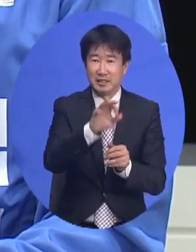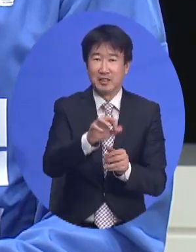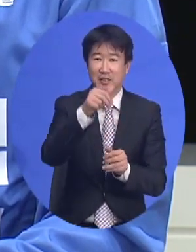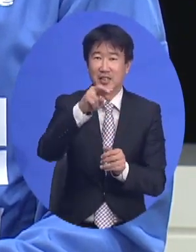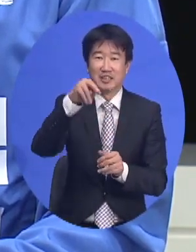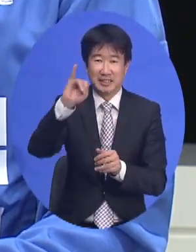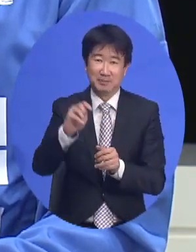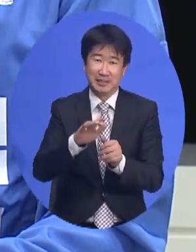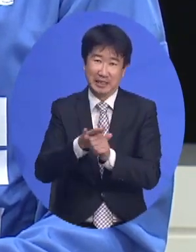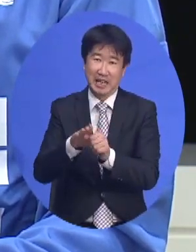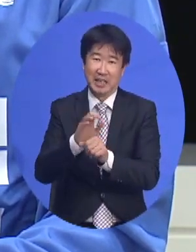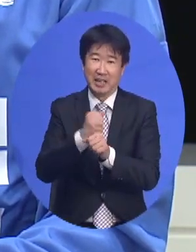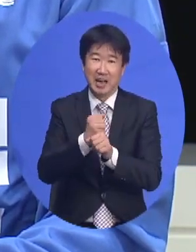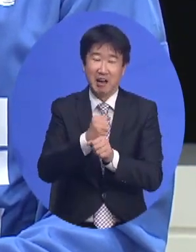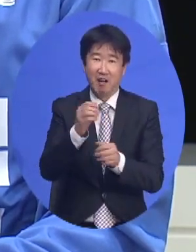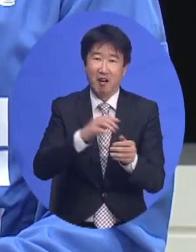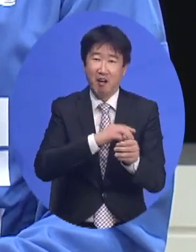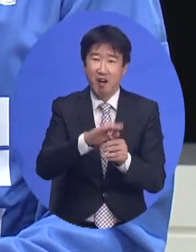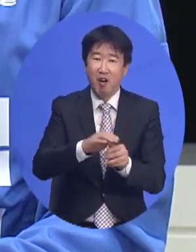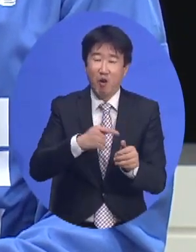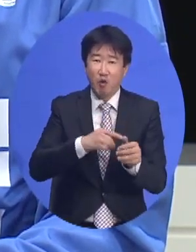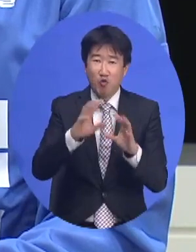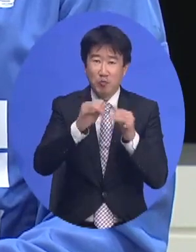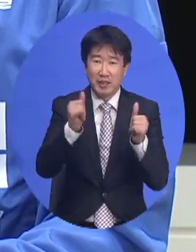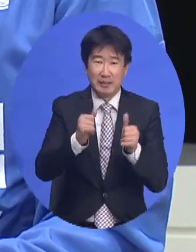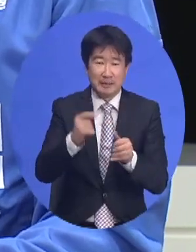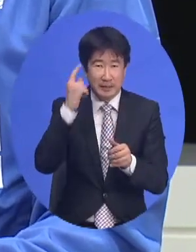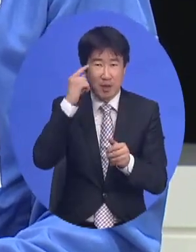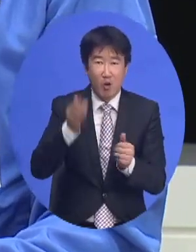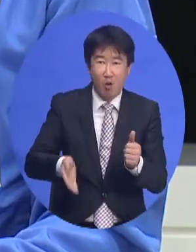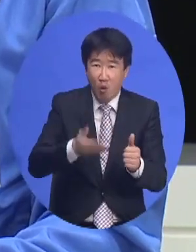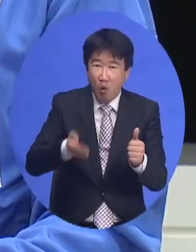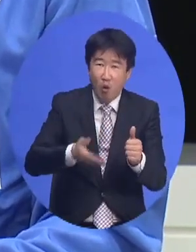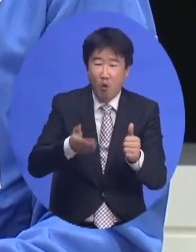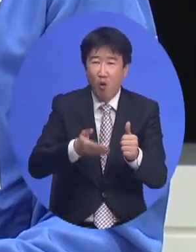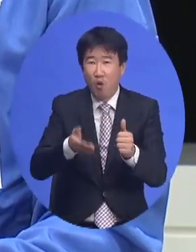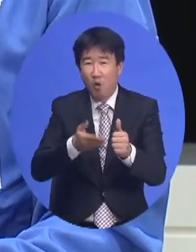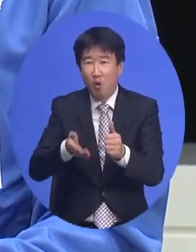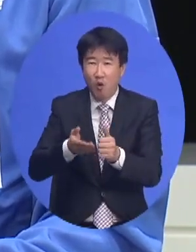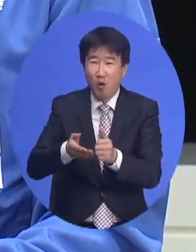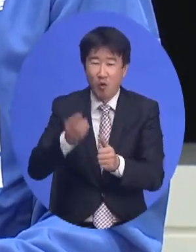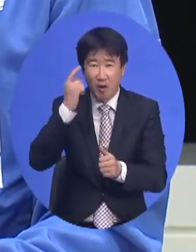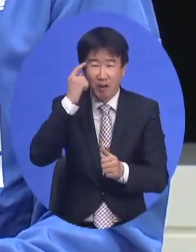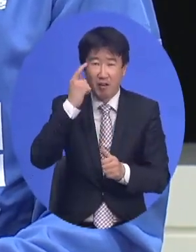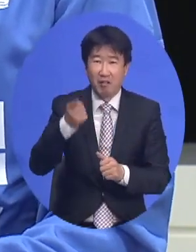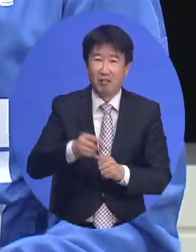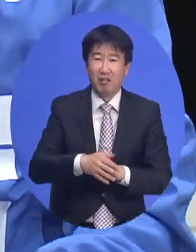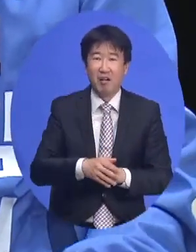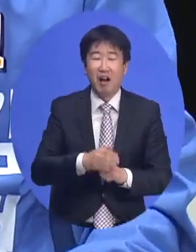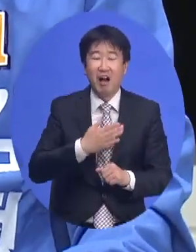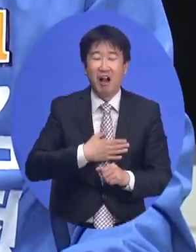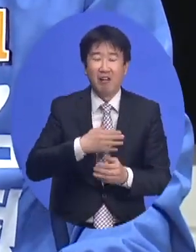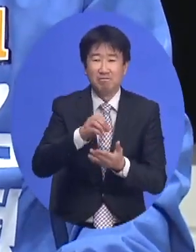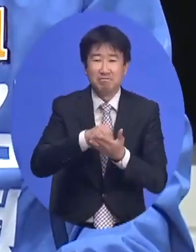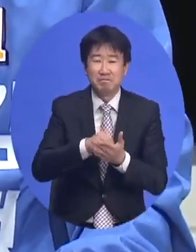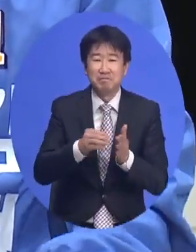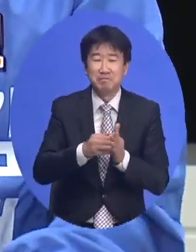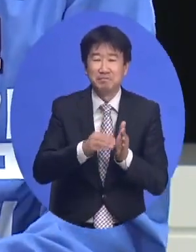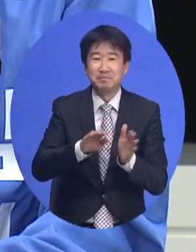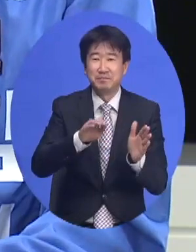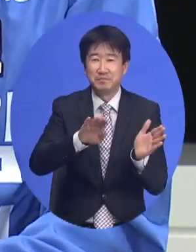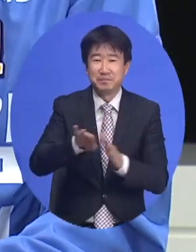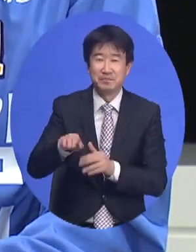그 여론몰이를 했습니까? 그렇고요. 저는 그렇게 하진 않았습니다. 알아들었고요.